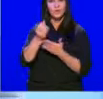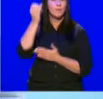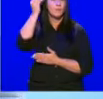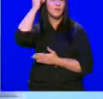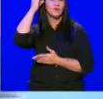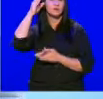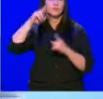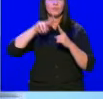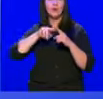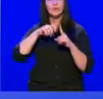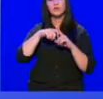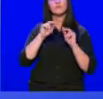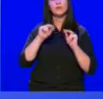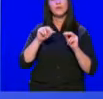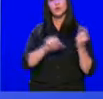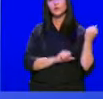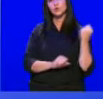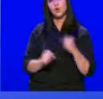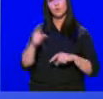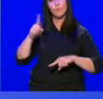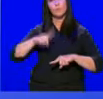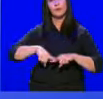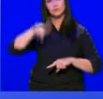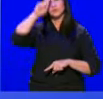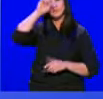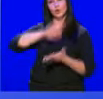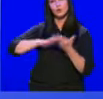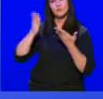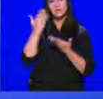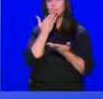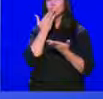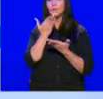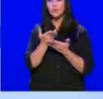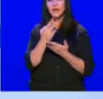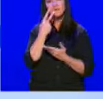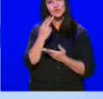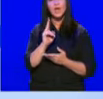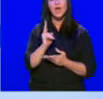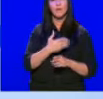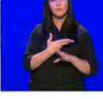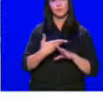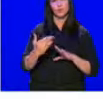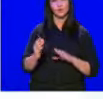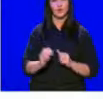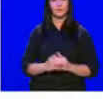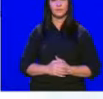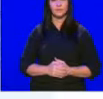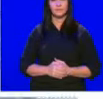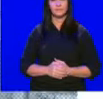Професор Пламен Киров, преподавател по конституционно право в Софийския университет. Благодаря ви. Ето как продължаваме.